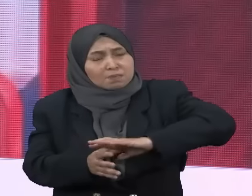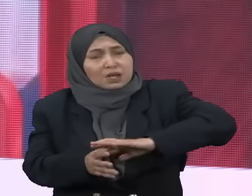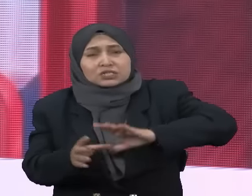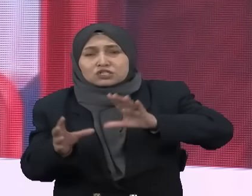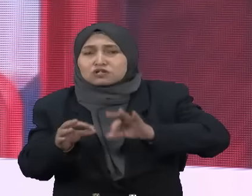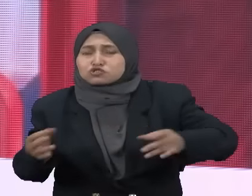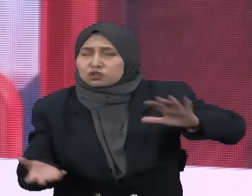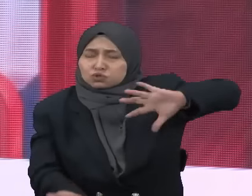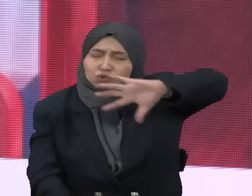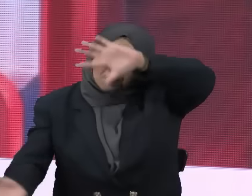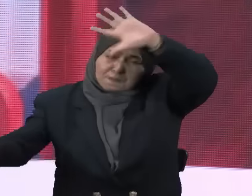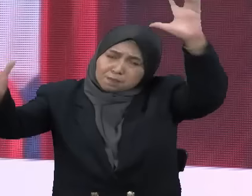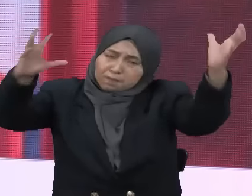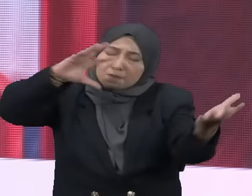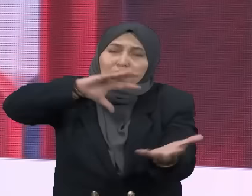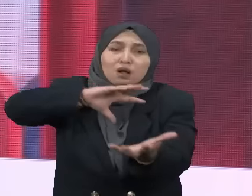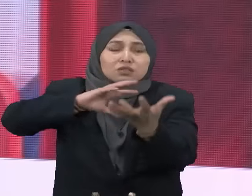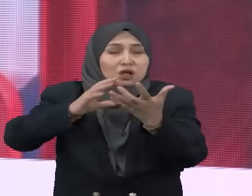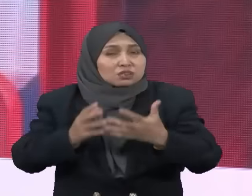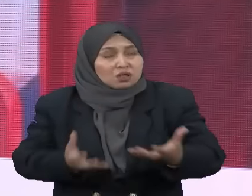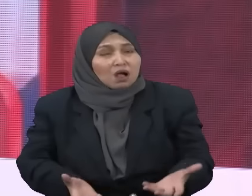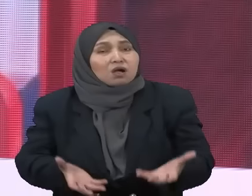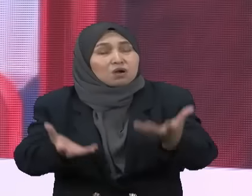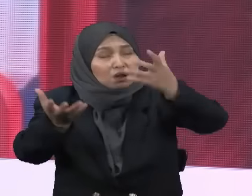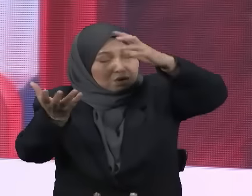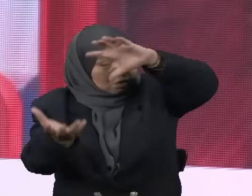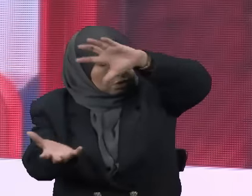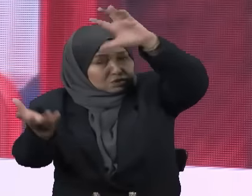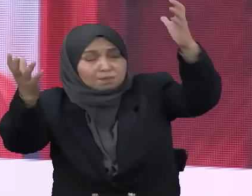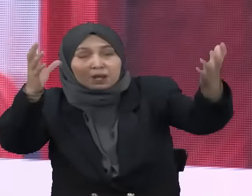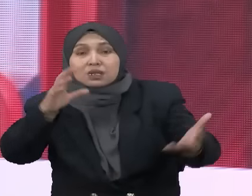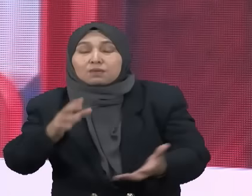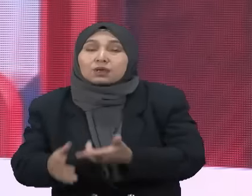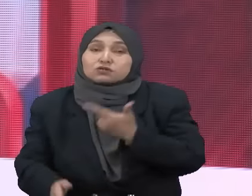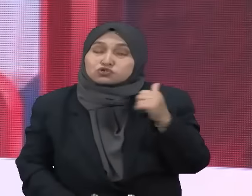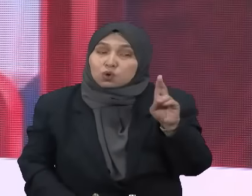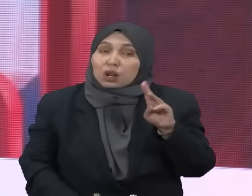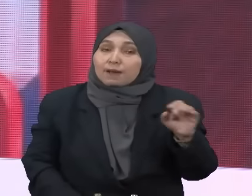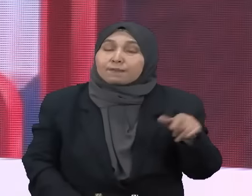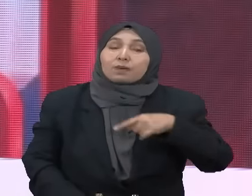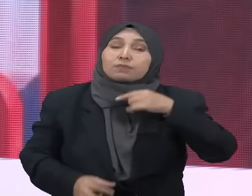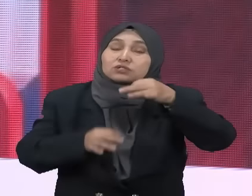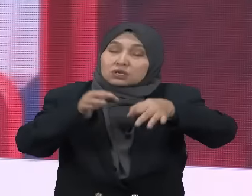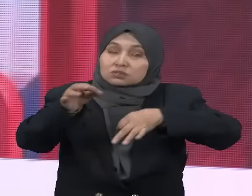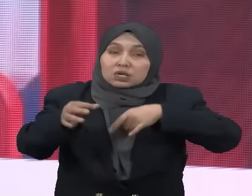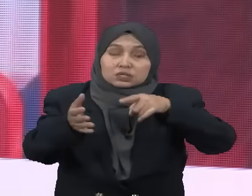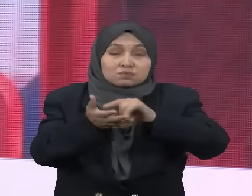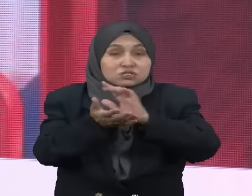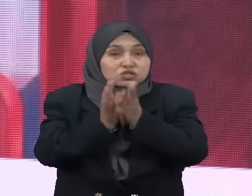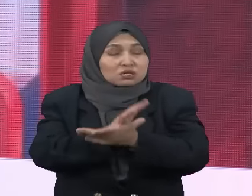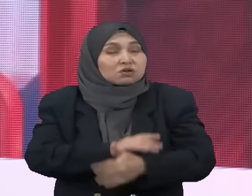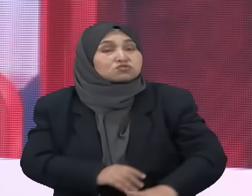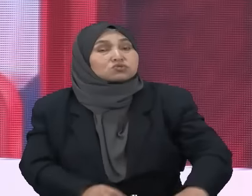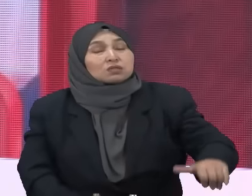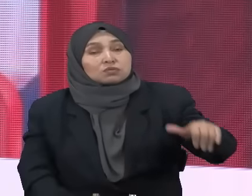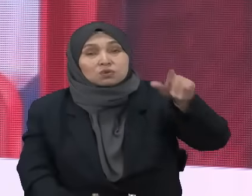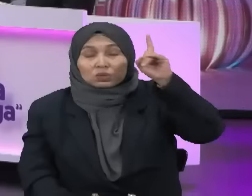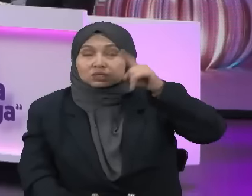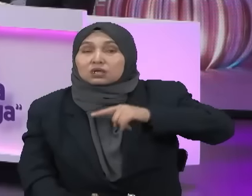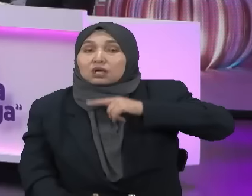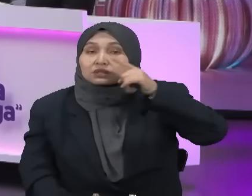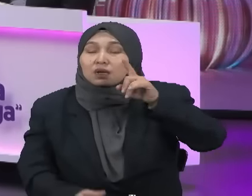peristiwa terbalikkanlah, kan, diangkat kemudian diterbalikkan. Setengah para ulama menjelaskan bahawa ini sebagai satu, kita kata